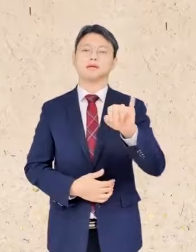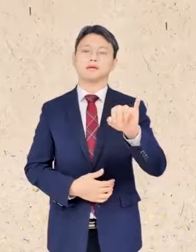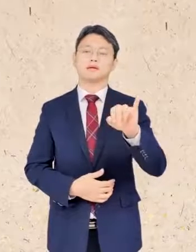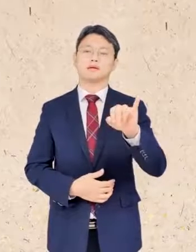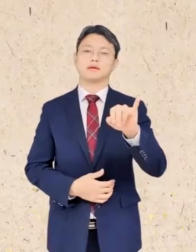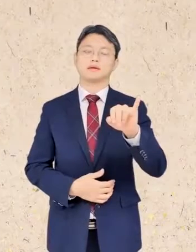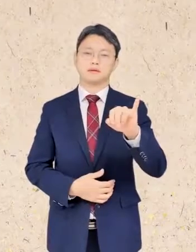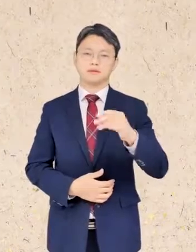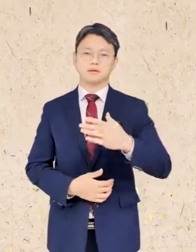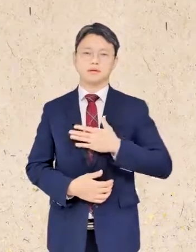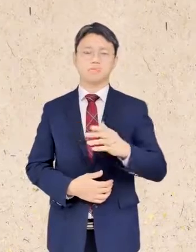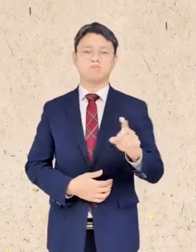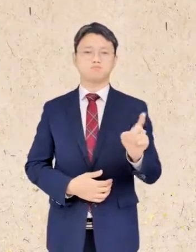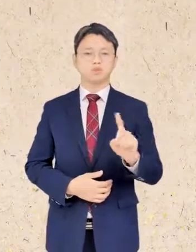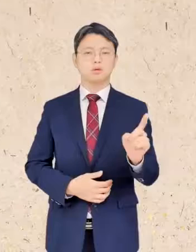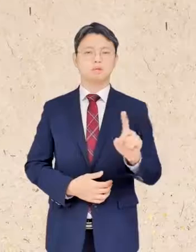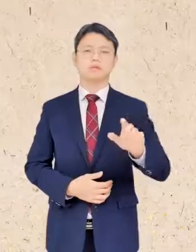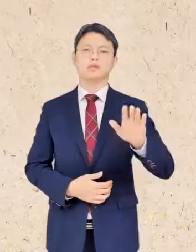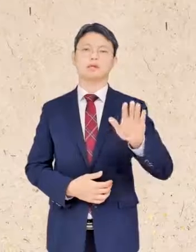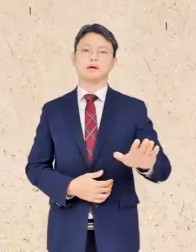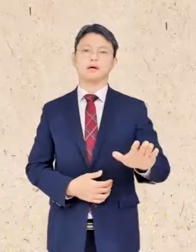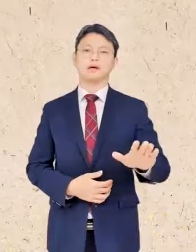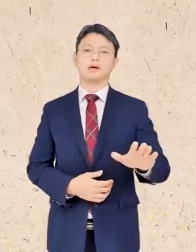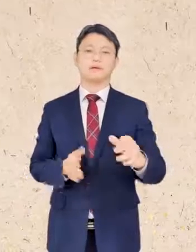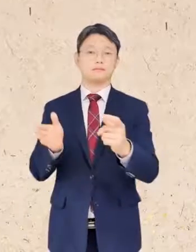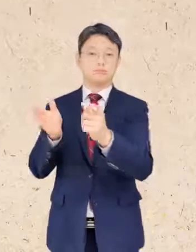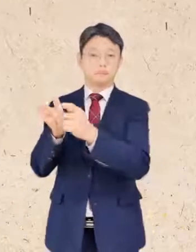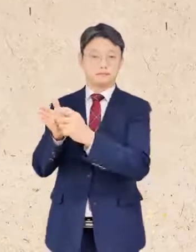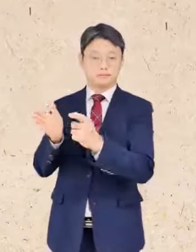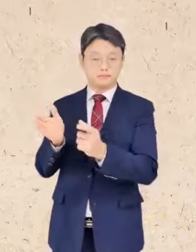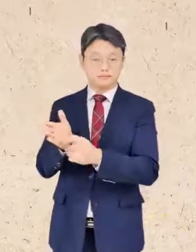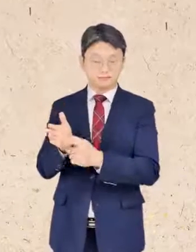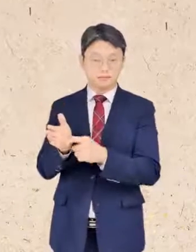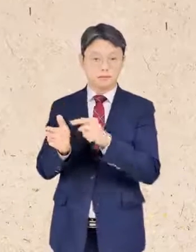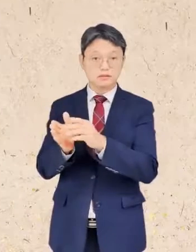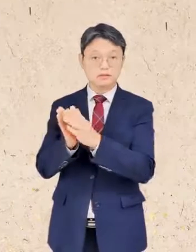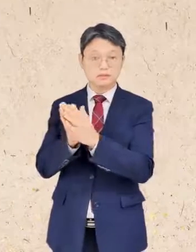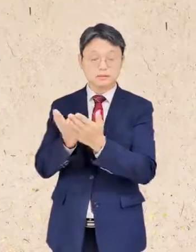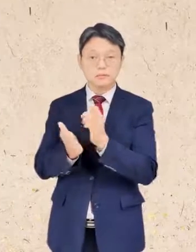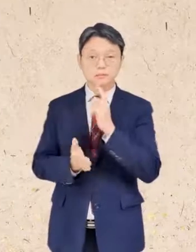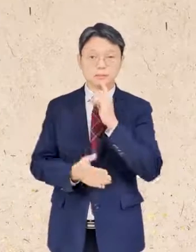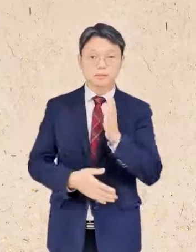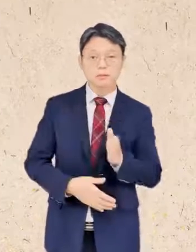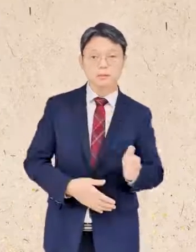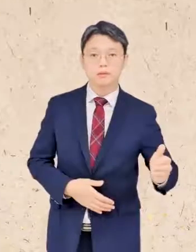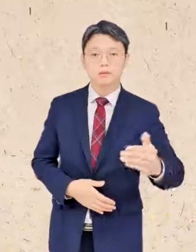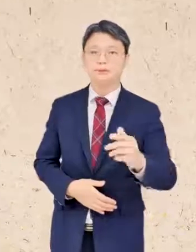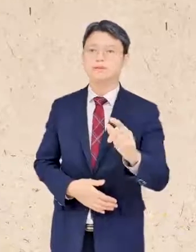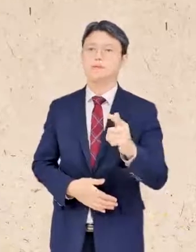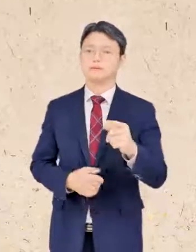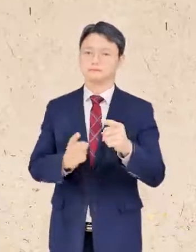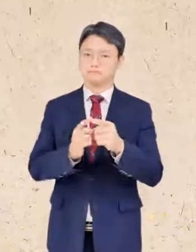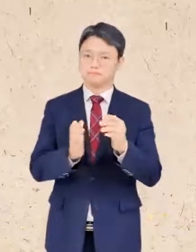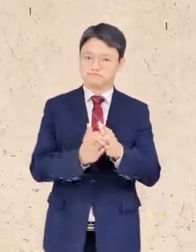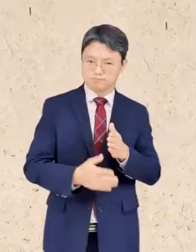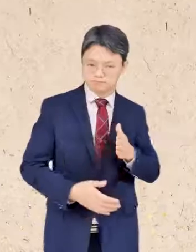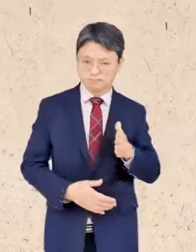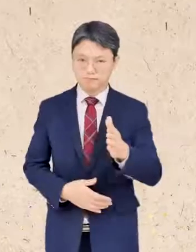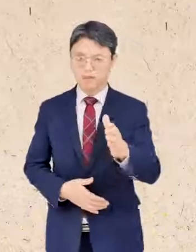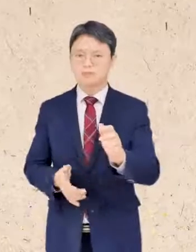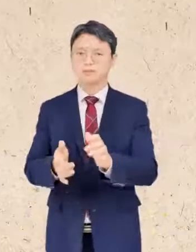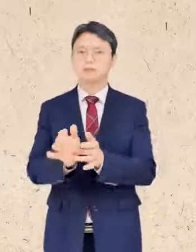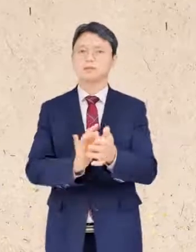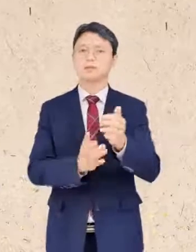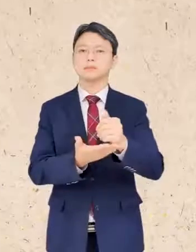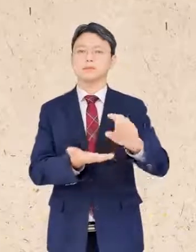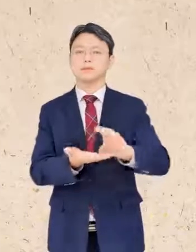나는 무엇이다 라는 표현에서 알 수 있듯이 요한복음은 돌려 말하지 않습니다. 직접적으로 예수님이